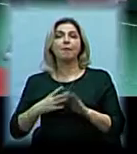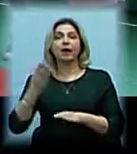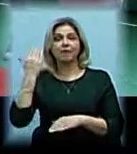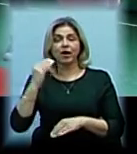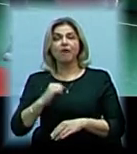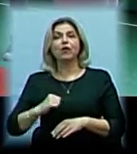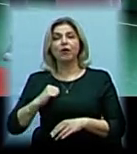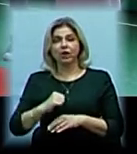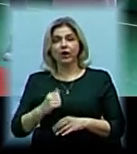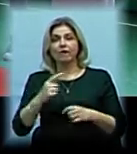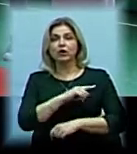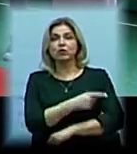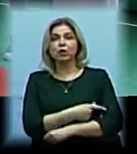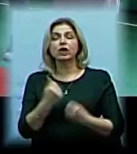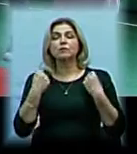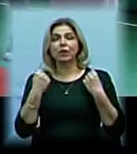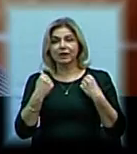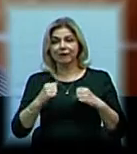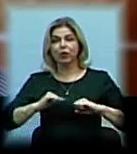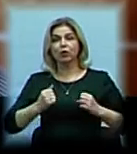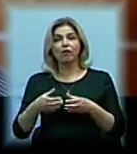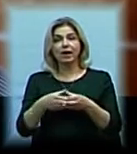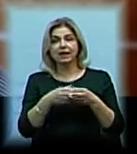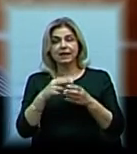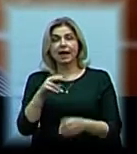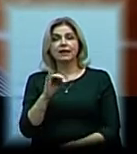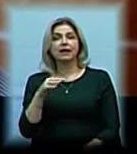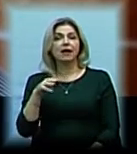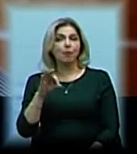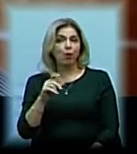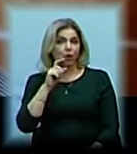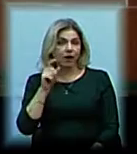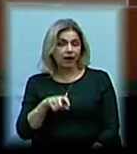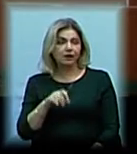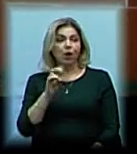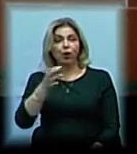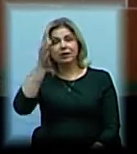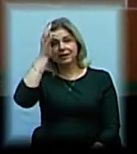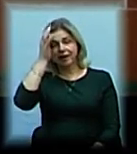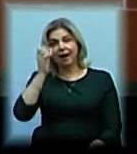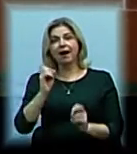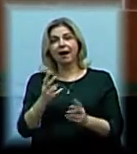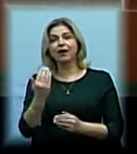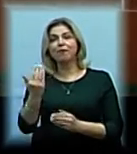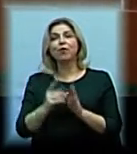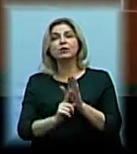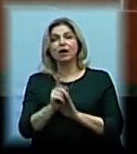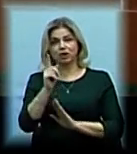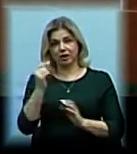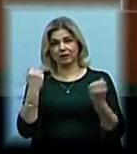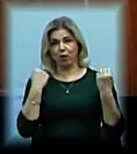вихованець фізкультурно-спортивного товариства «Динамо України» Антон Холязников. Згадує, як починалася його спортивна